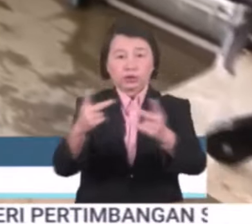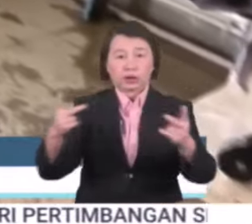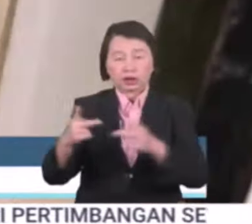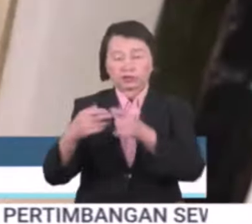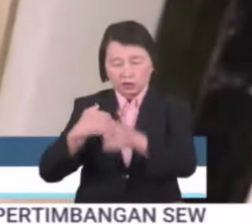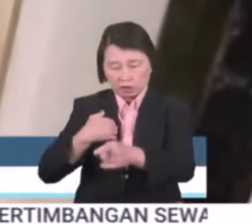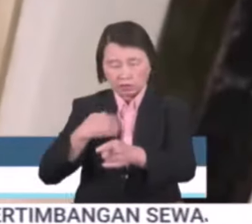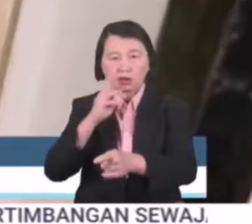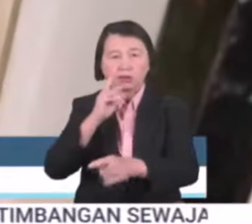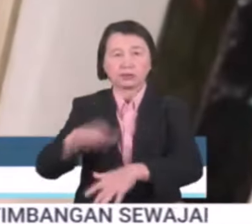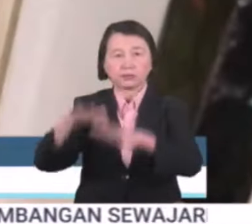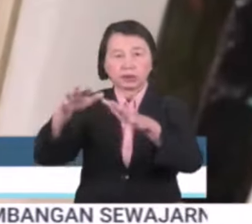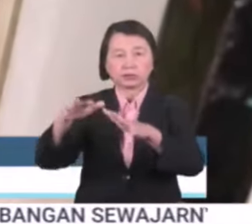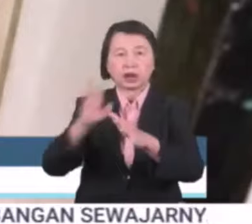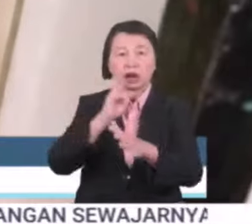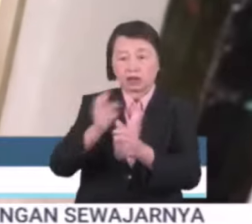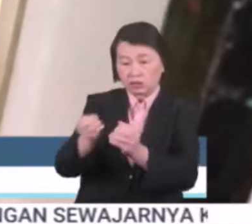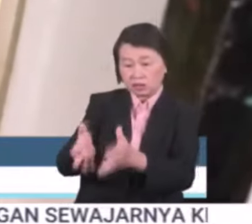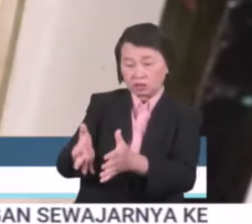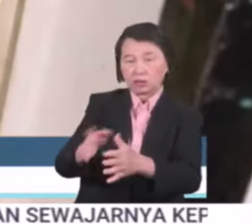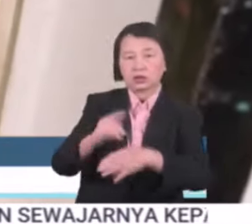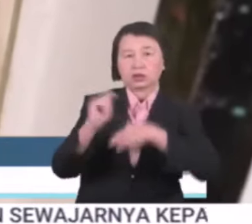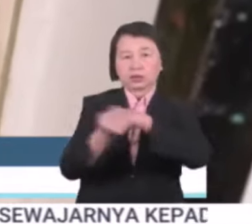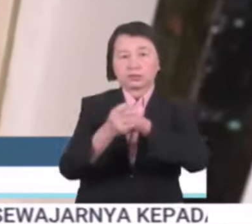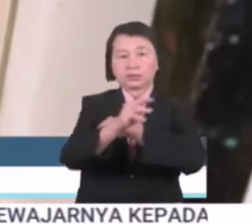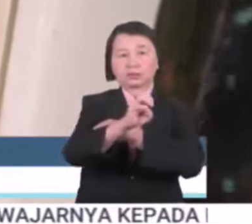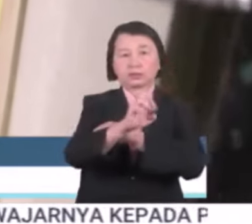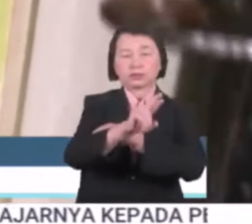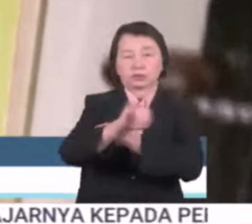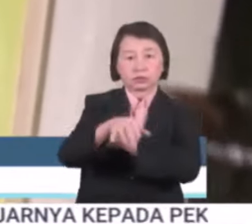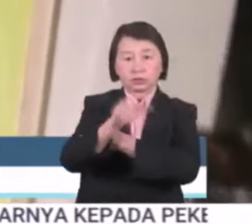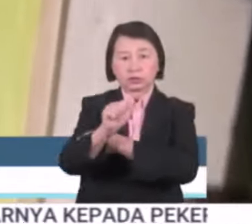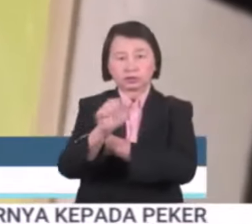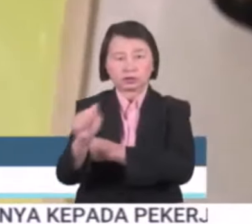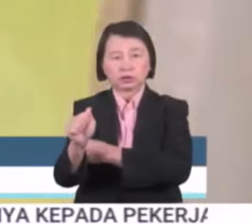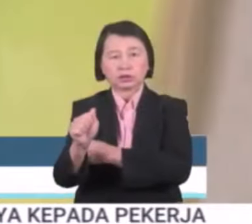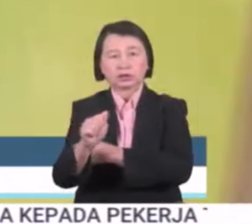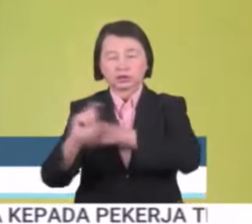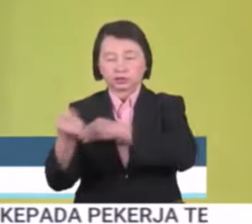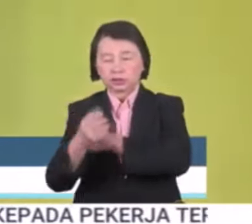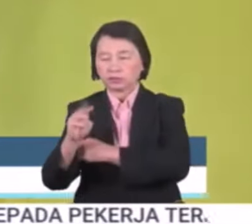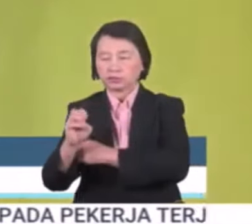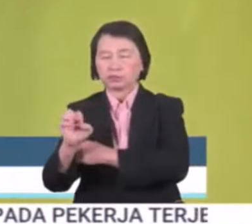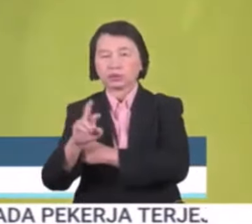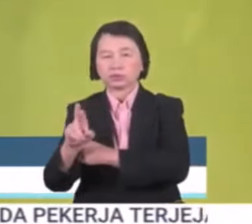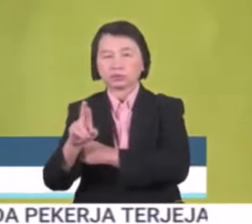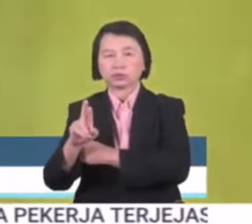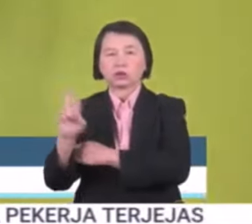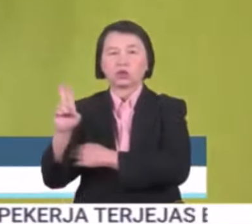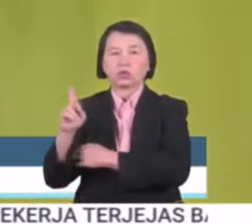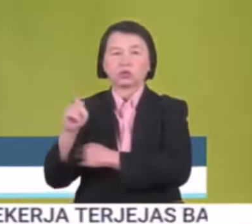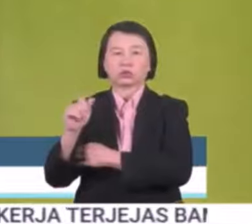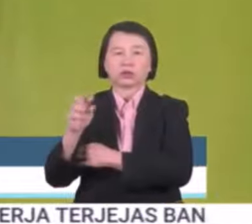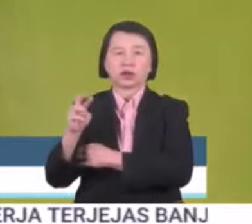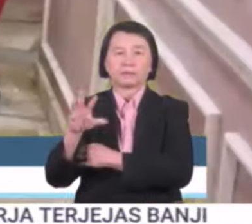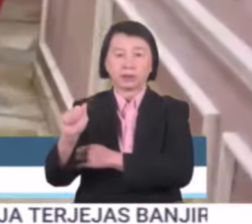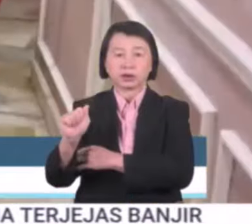lagi mengalami banjir termenung iaitu di Taman Meru Jaya dan Taman Meru Utama.